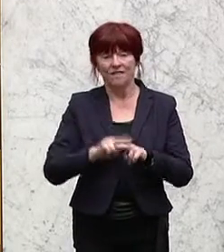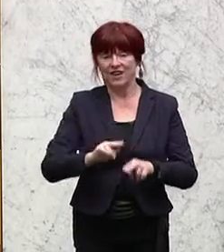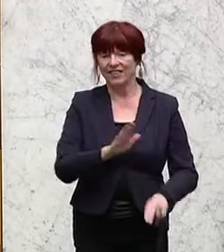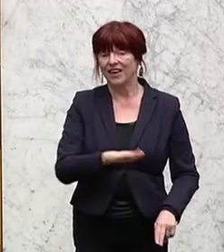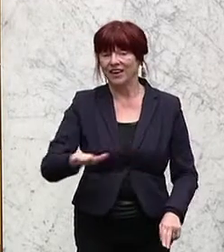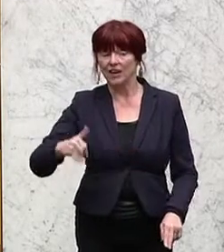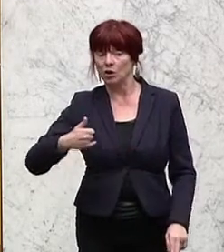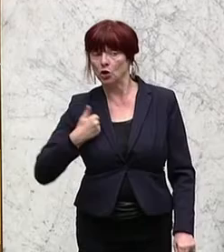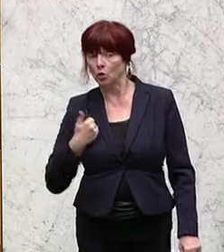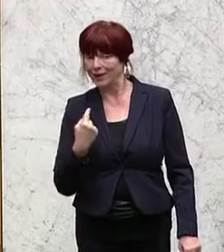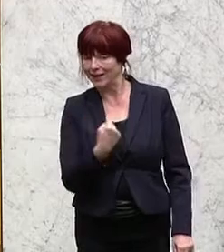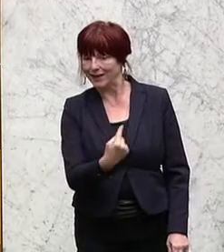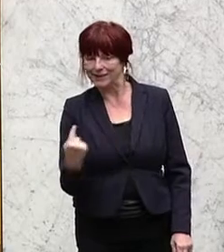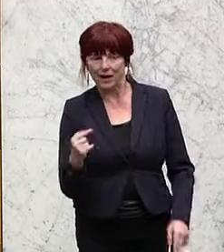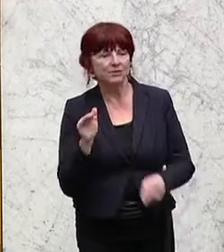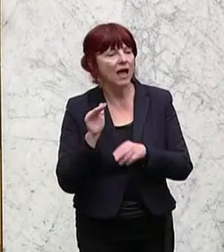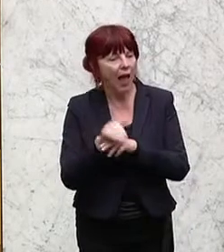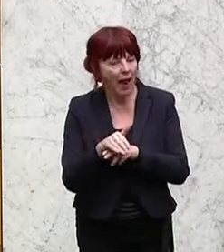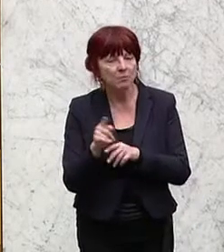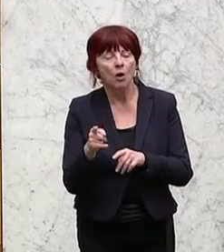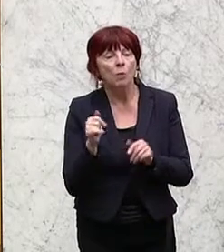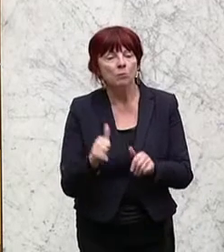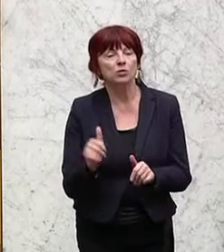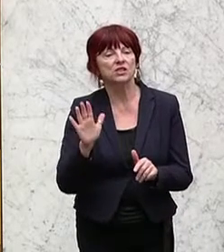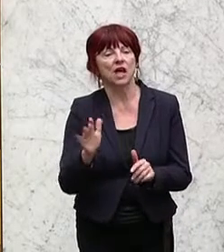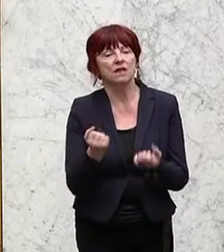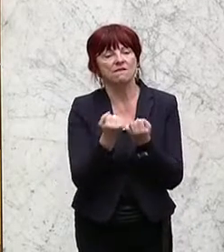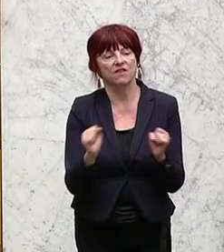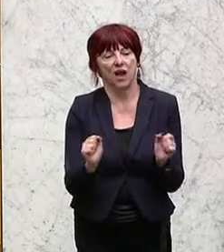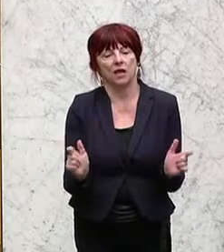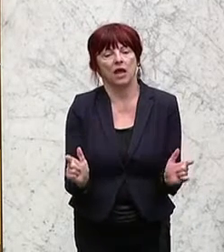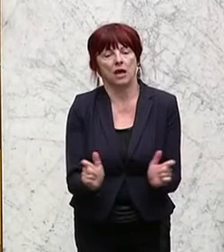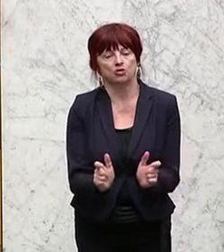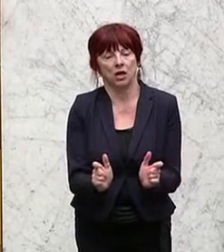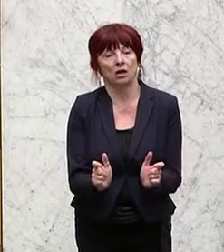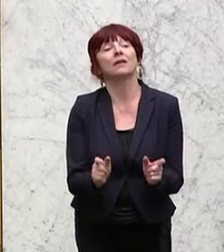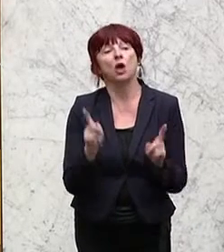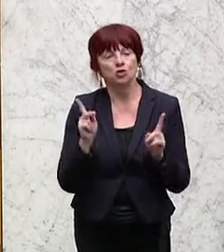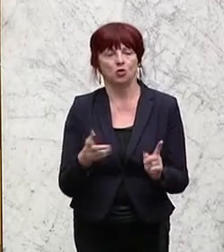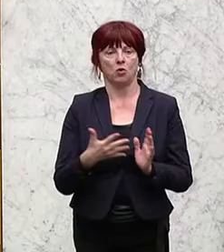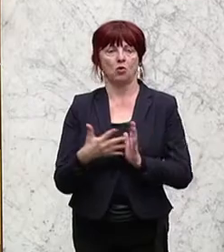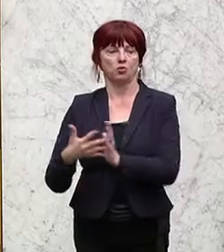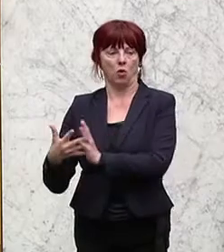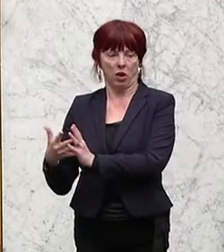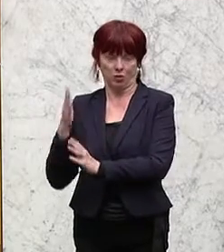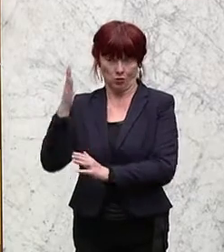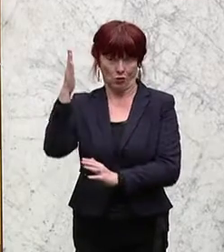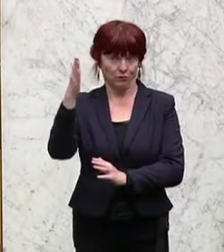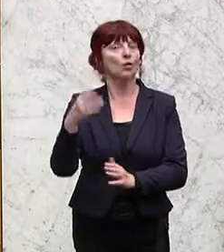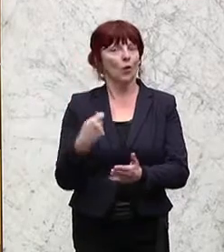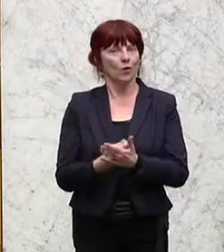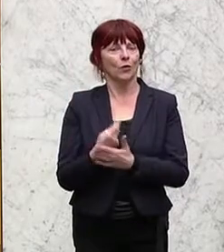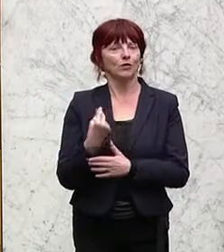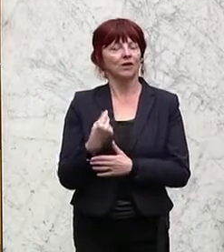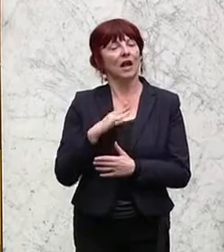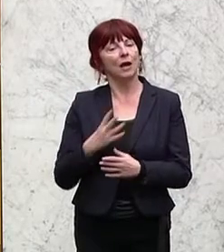auch entsprechende freiheitsbeschränkenden Maßnahmen unterzogen werden. Und da soll es zukünftig auch eine Kontrolle geben. Das kostet auch Geld. Wir haben